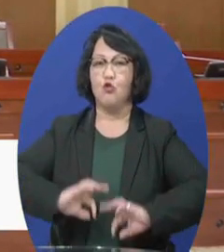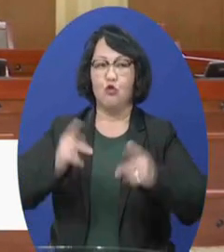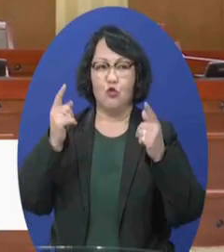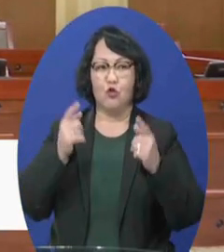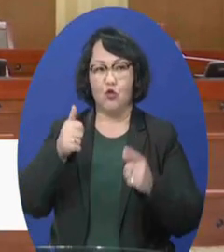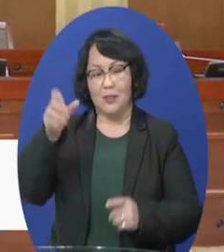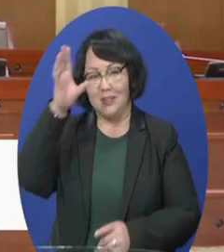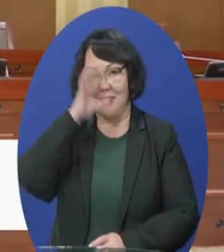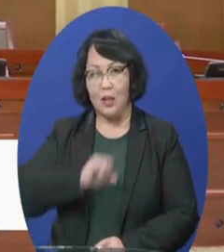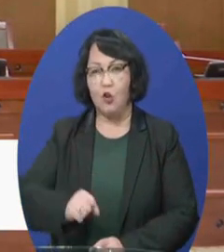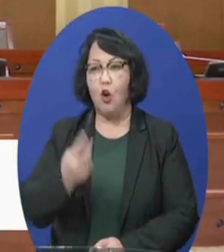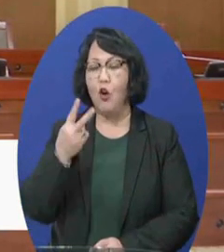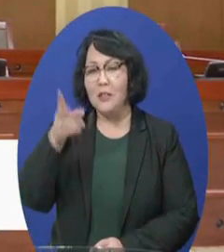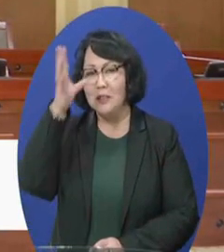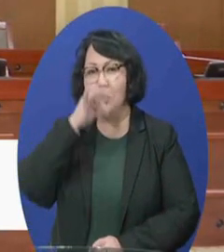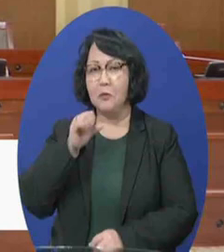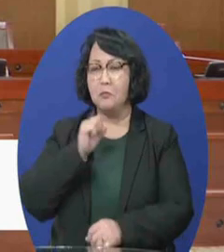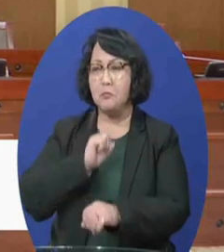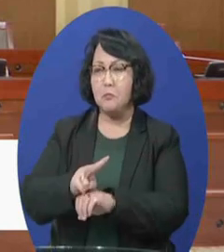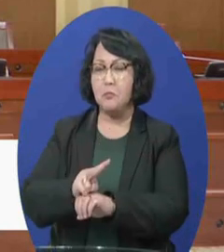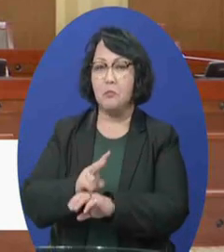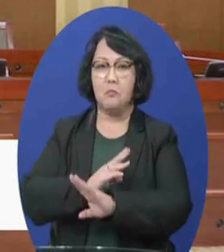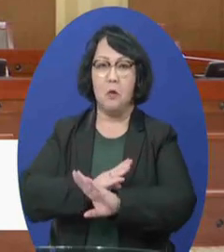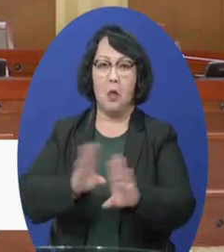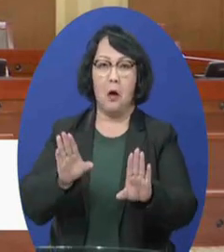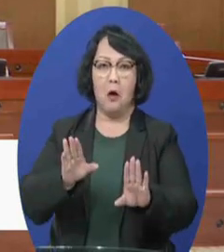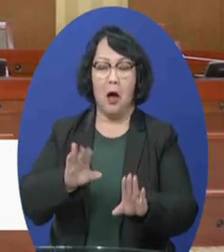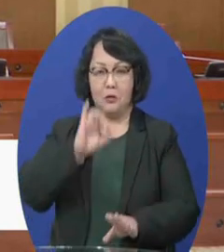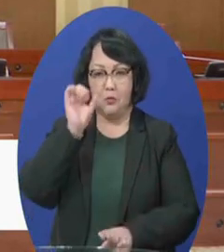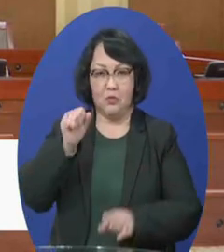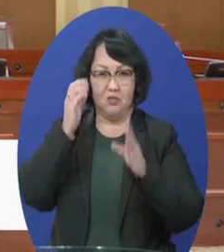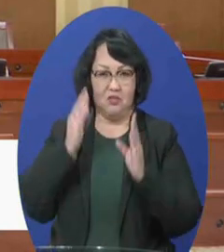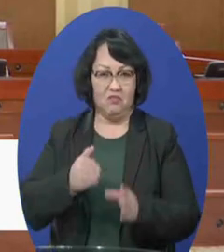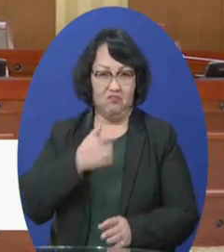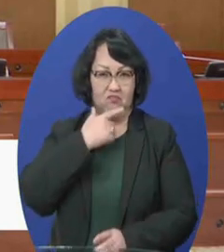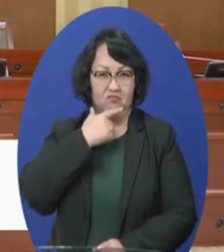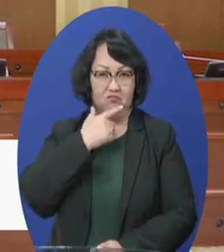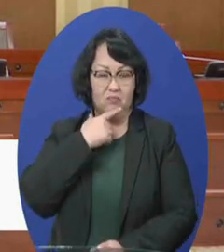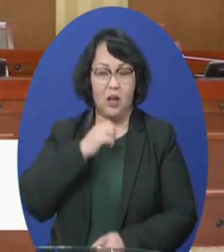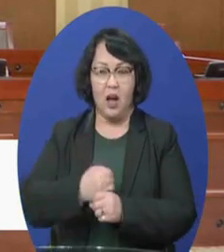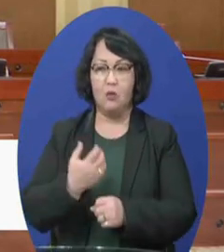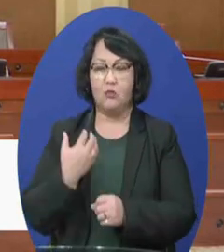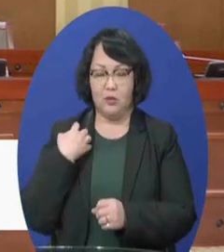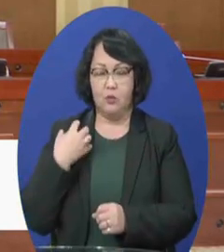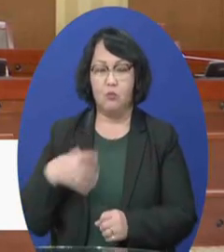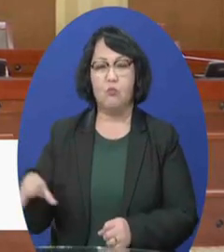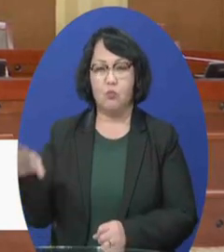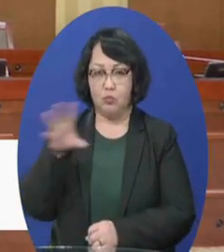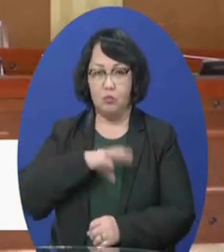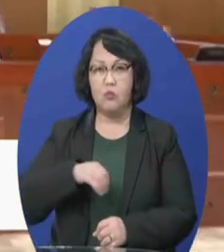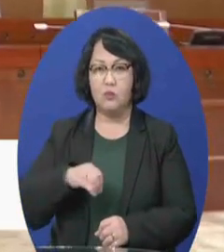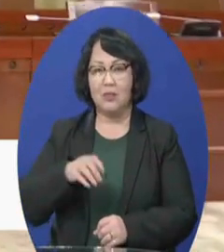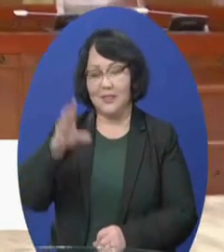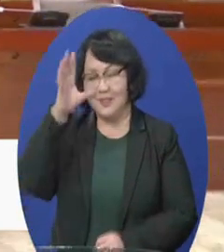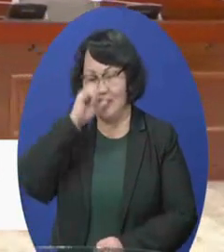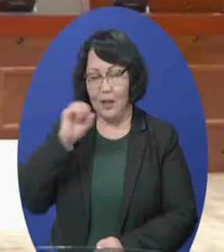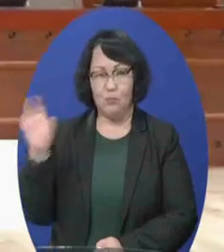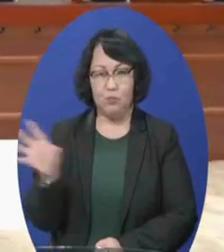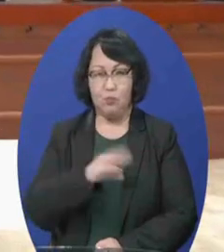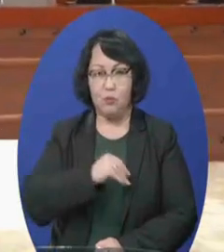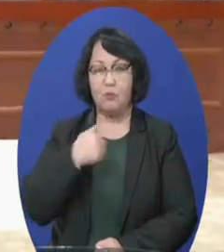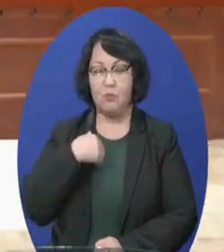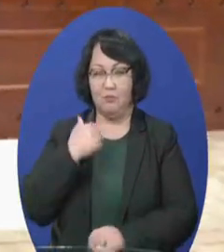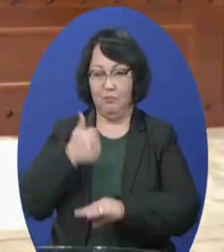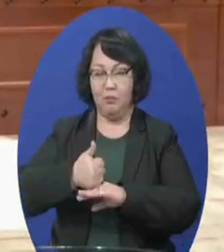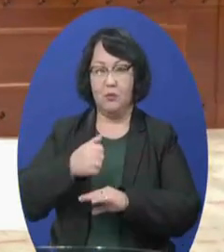асуудалт бол хоёр хүнийг ингээд огцруулж чөлөөлөд бол асуудал шийдэгдэхгүй юм а. Тийм учраас хариуцлагыг хамтдаа үрж танхимаараа огцрохоор олж байгаа гэсэн